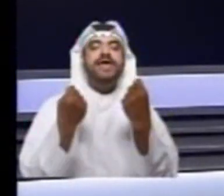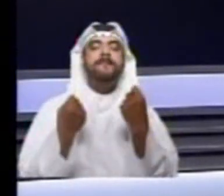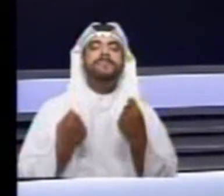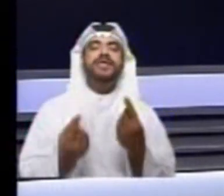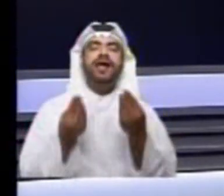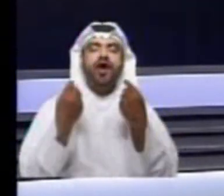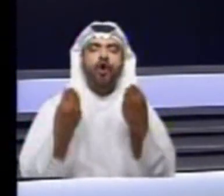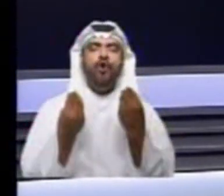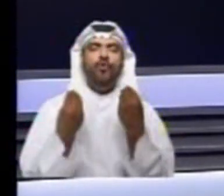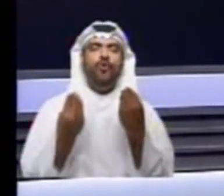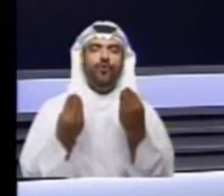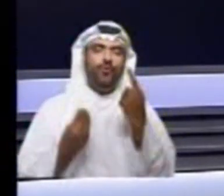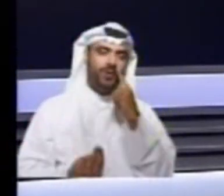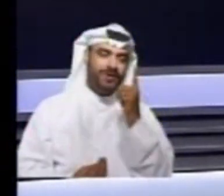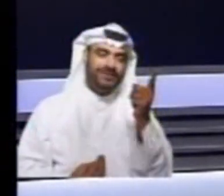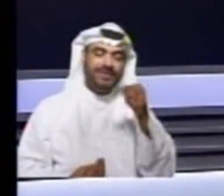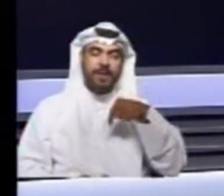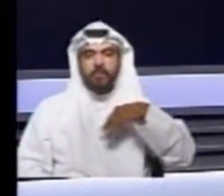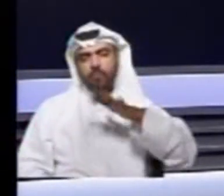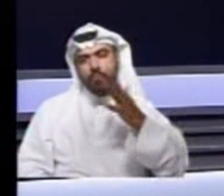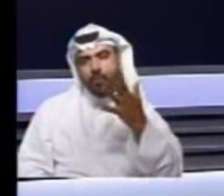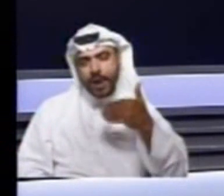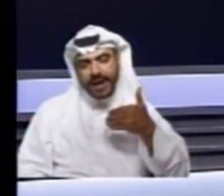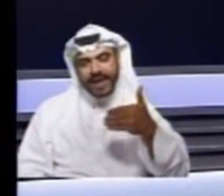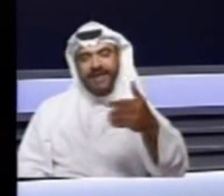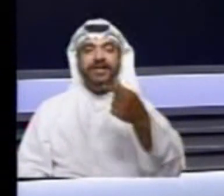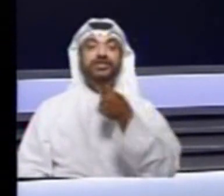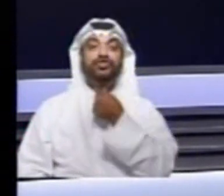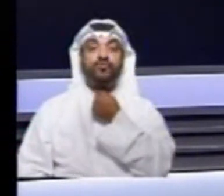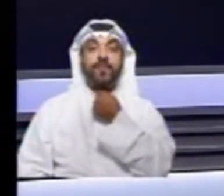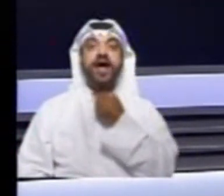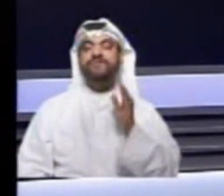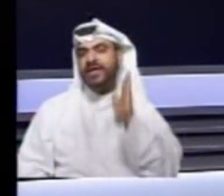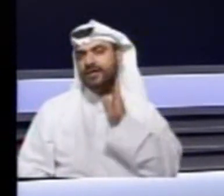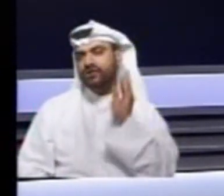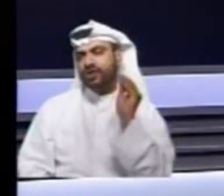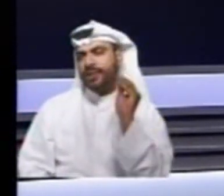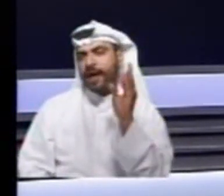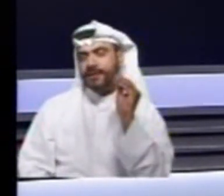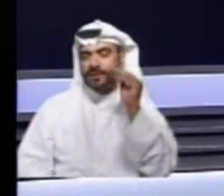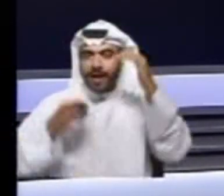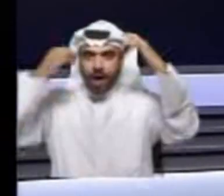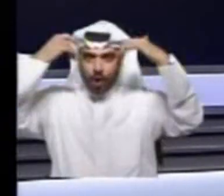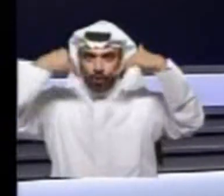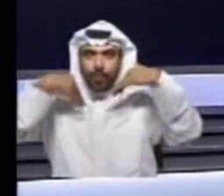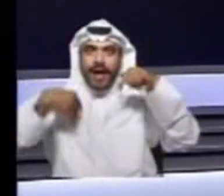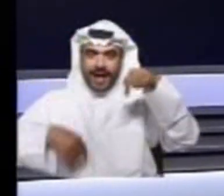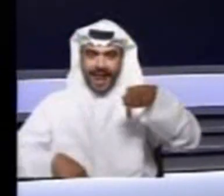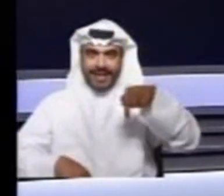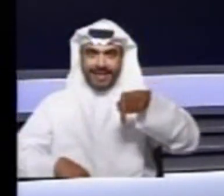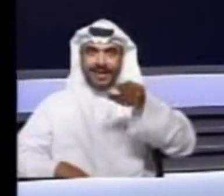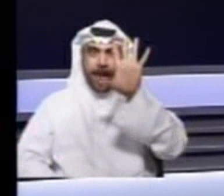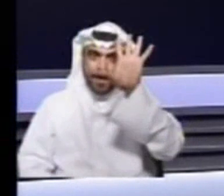خريفية، البرودة تكون ملحوظة خلال فترة المساء والبرودة ملحوظة أكثر وأكثر خلال الفترات المتأخرة من الليل والفجر. حاليا